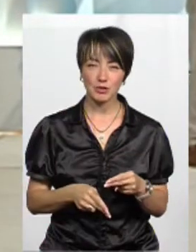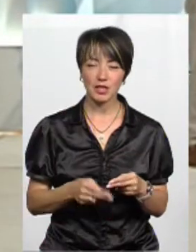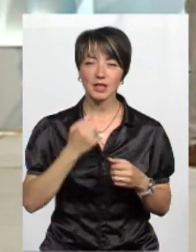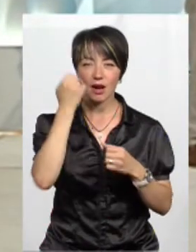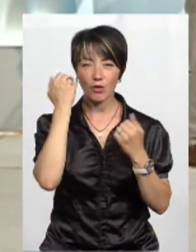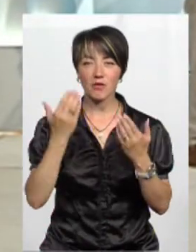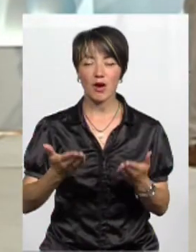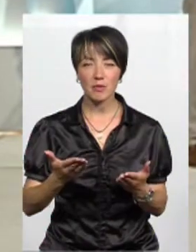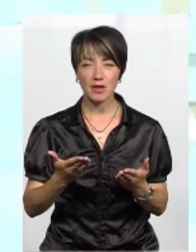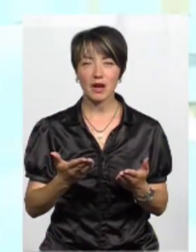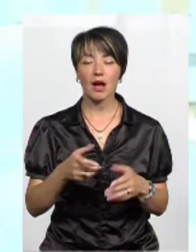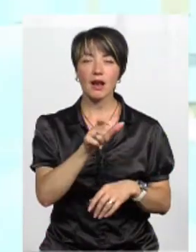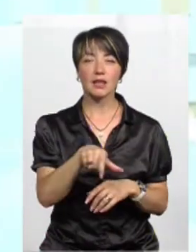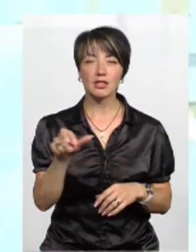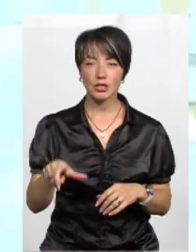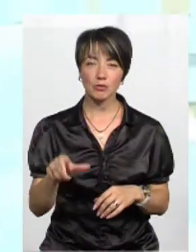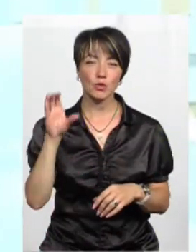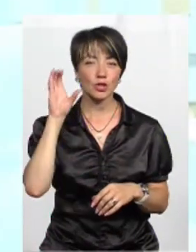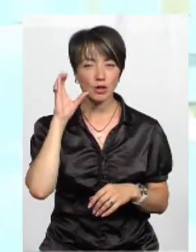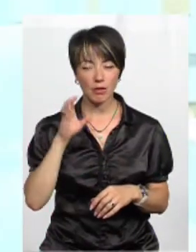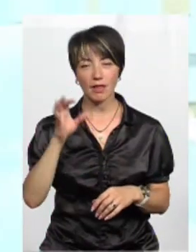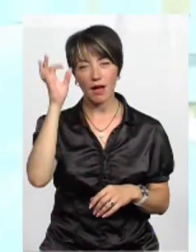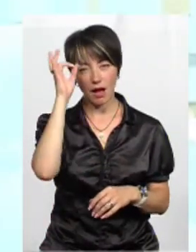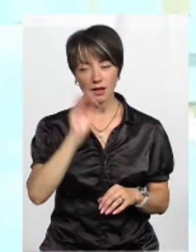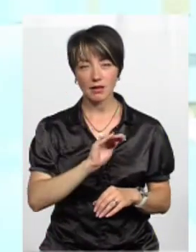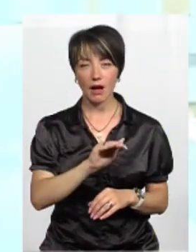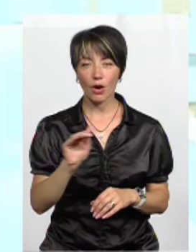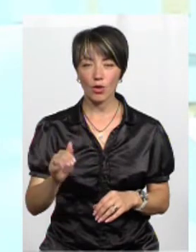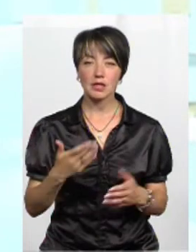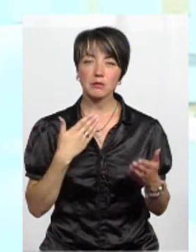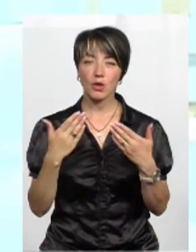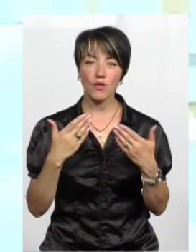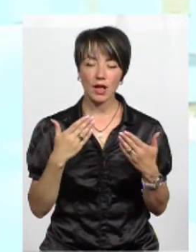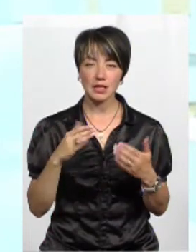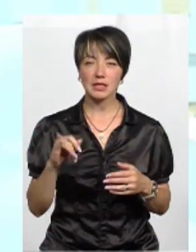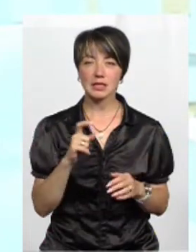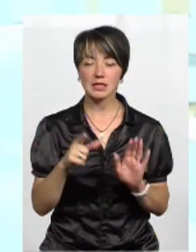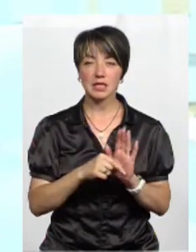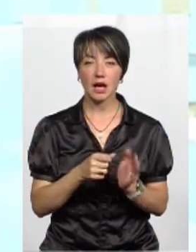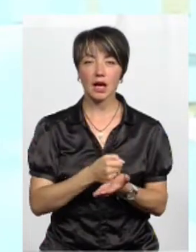вичерпаний. Дякую вам. Дякую глядачам і слухачам, нагадаю, ми спілкувались